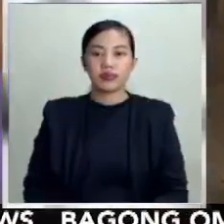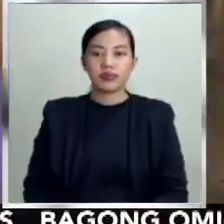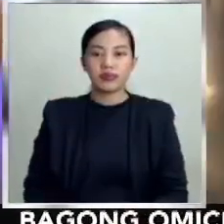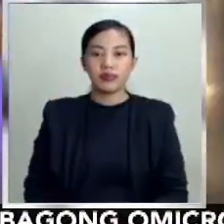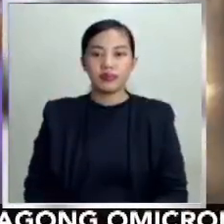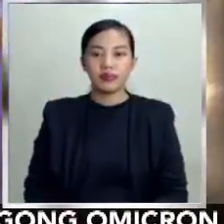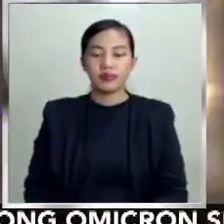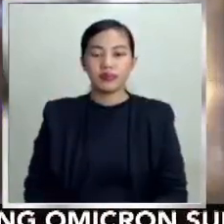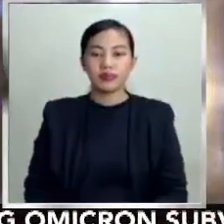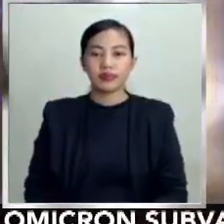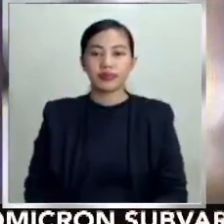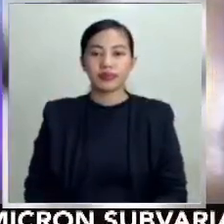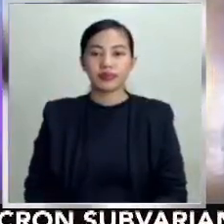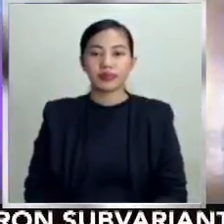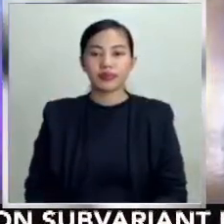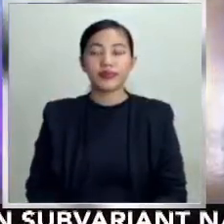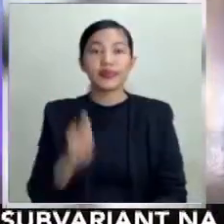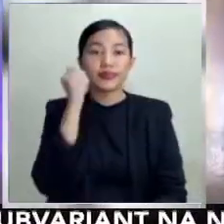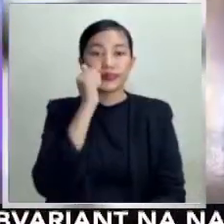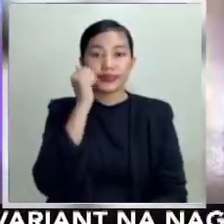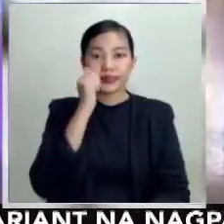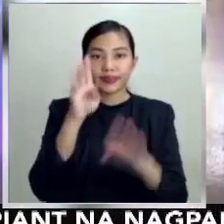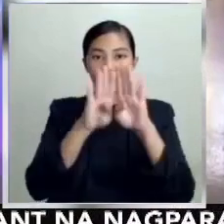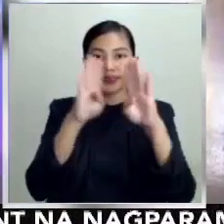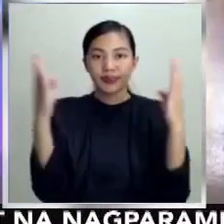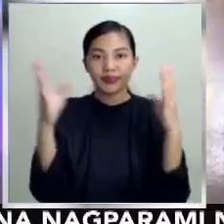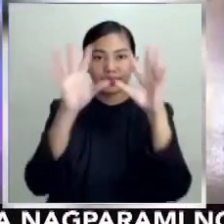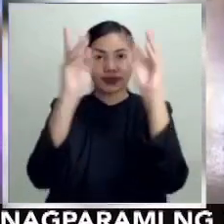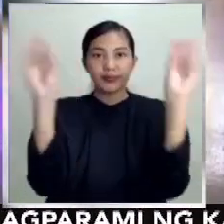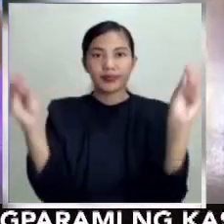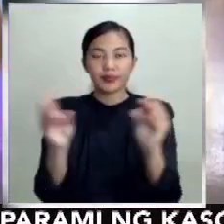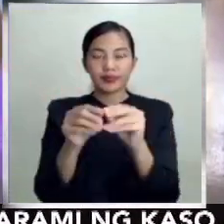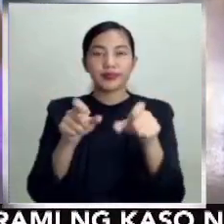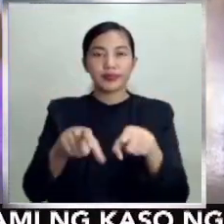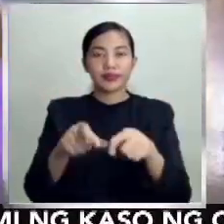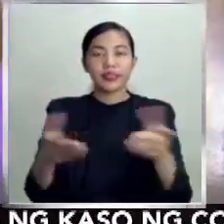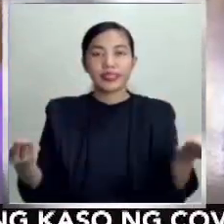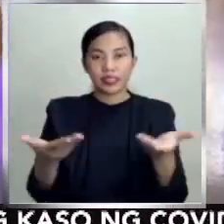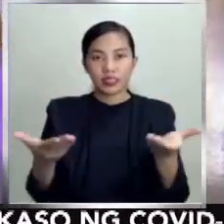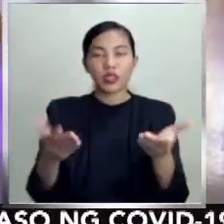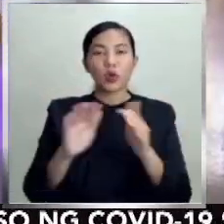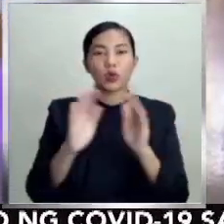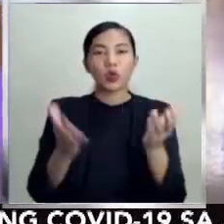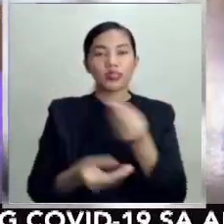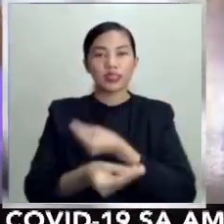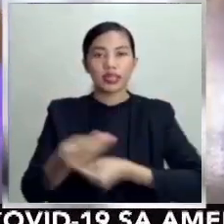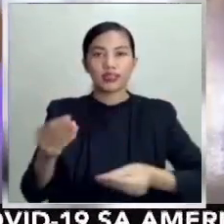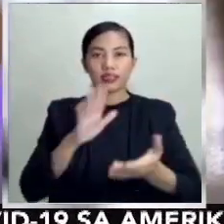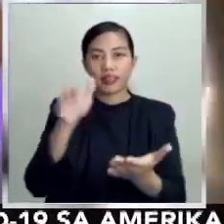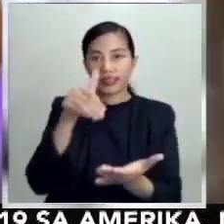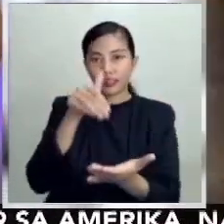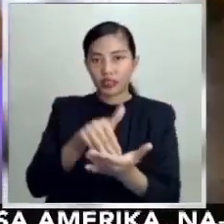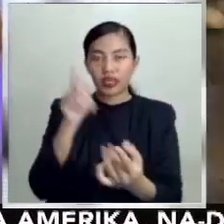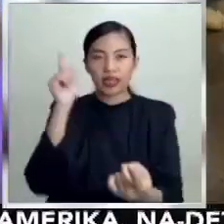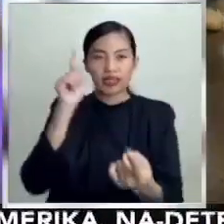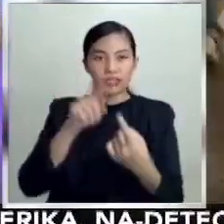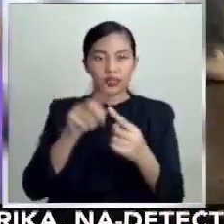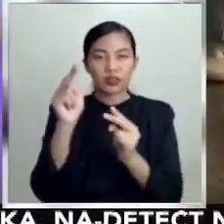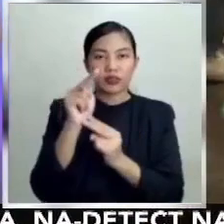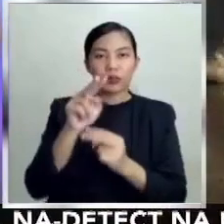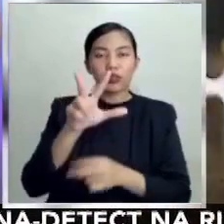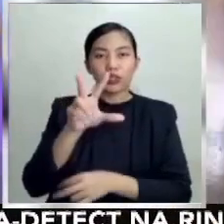Mel, araw-araw bukas ang Noel Bazaar dito sa World Trade Center hanggang November 30. Para naman sa fourth installment, gaganapin yan